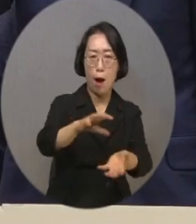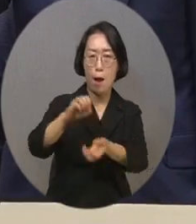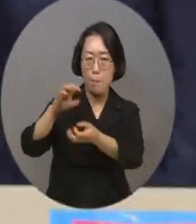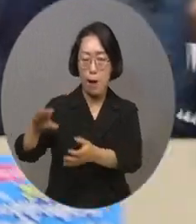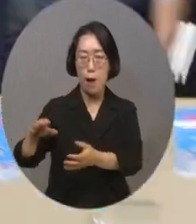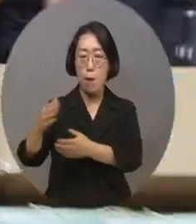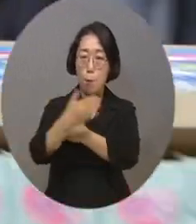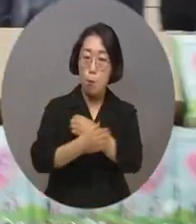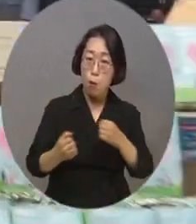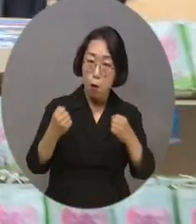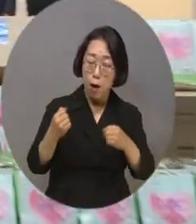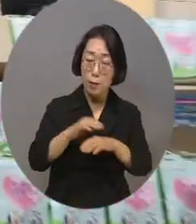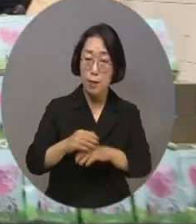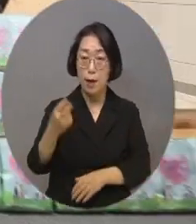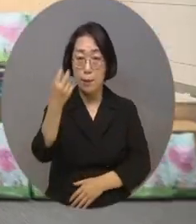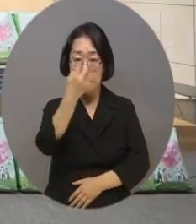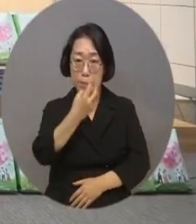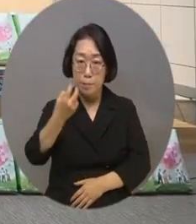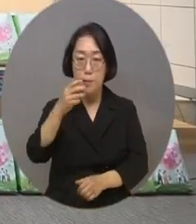안부도 함께 살필 예정입니다.